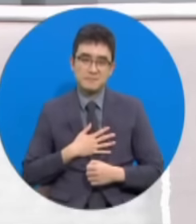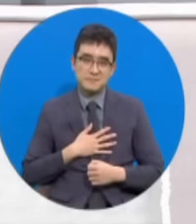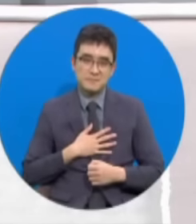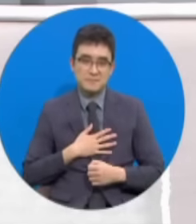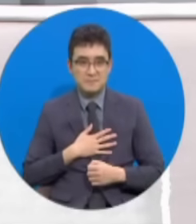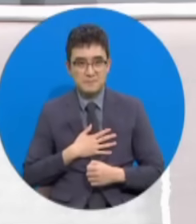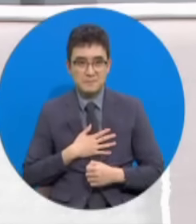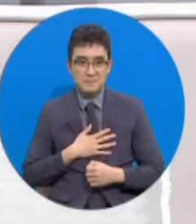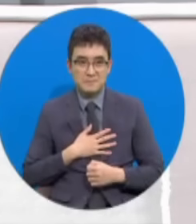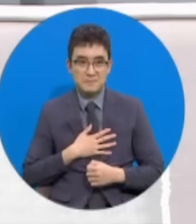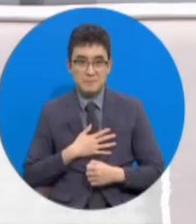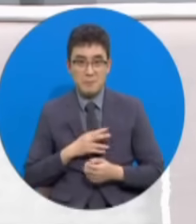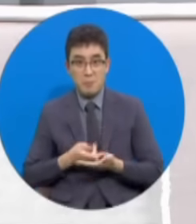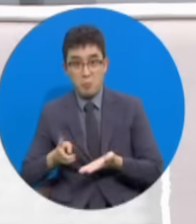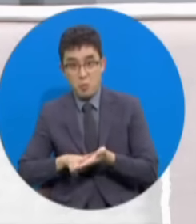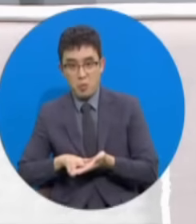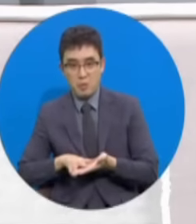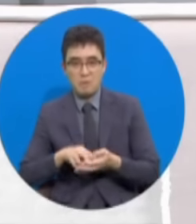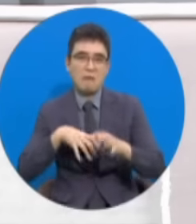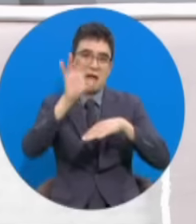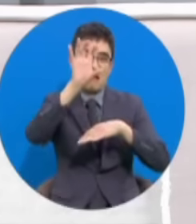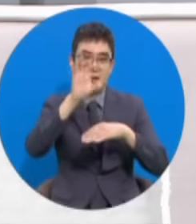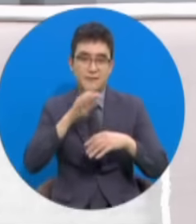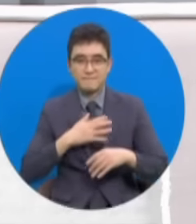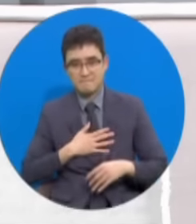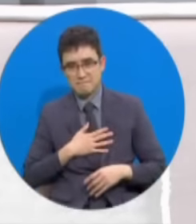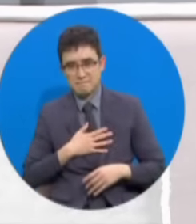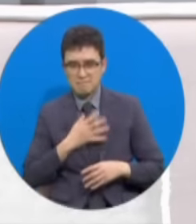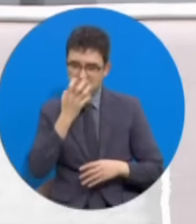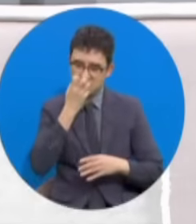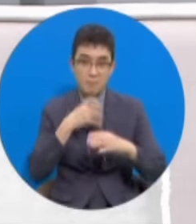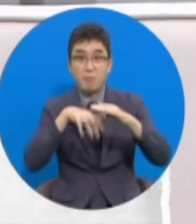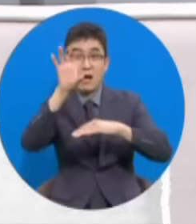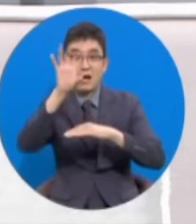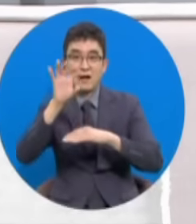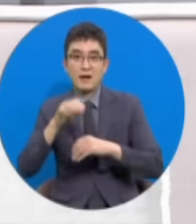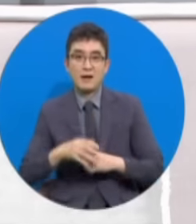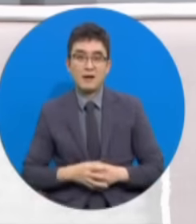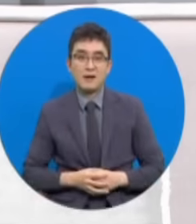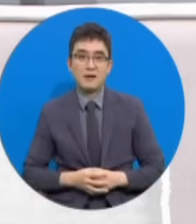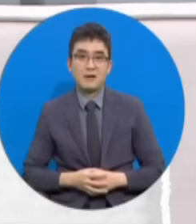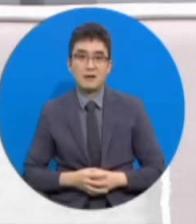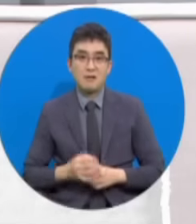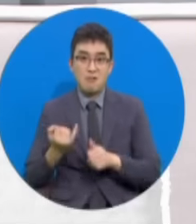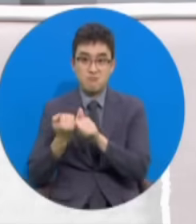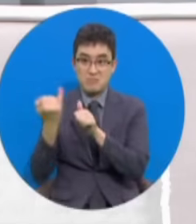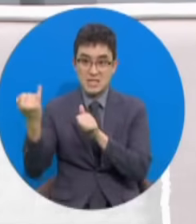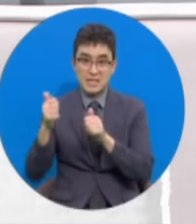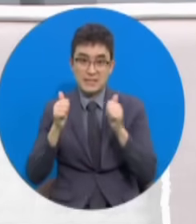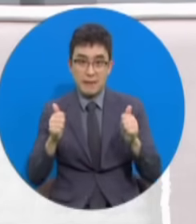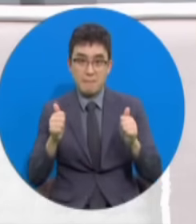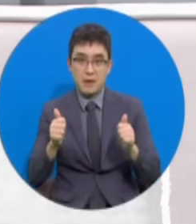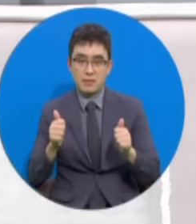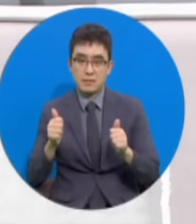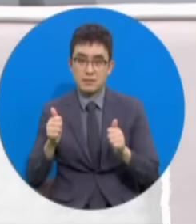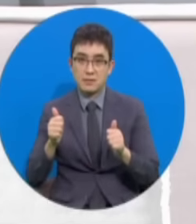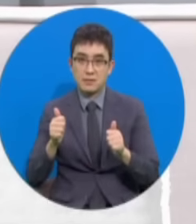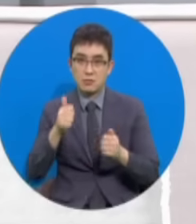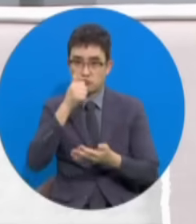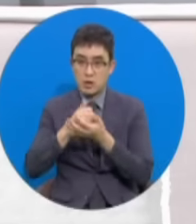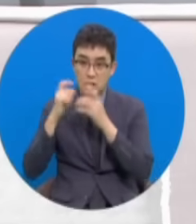바꾸고 거기에 막 계속 올려대고 그다음에 본인의 어떤 뭐 부인인 정경심 교수 재판받고 실형받아도